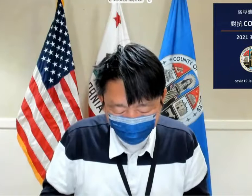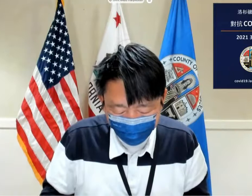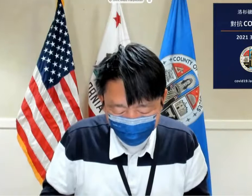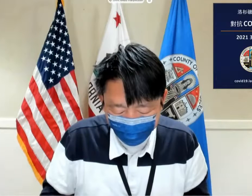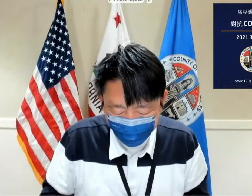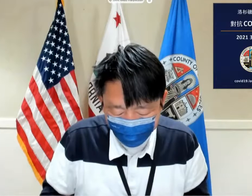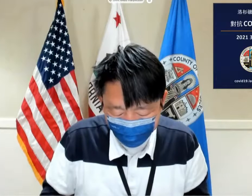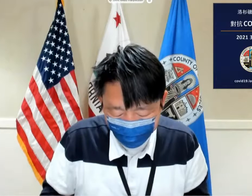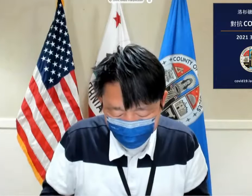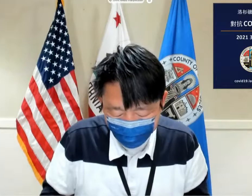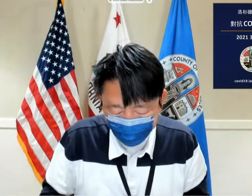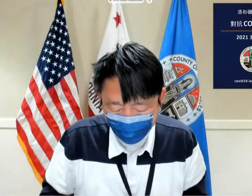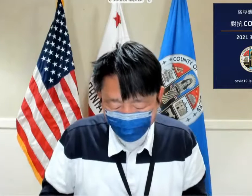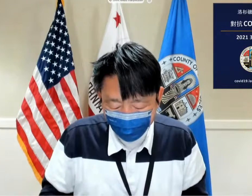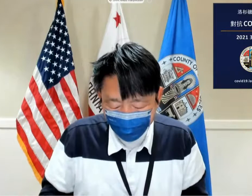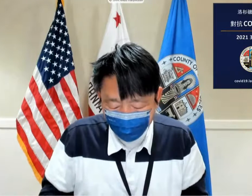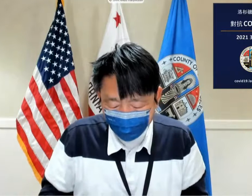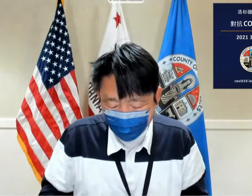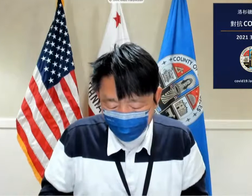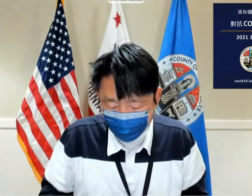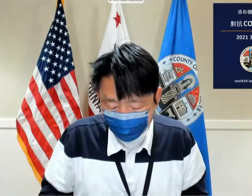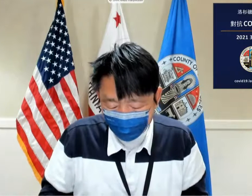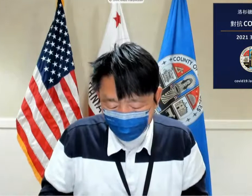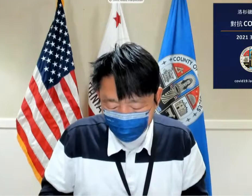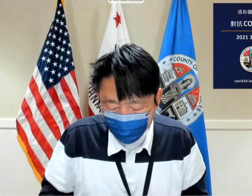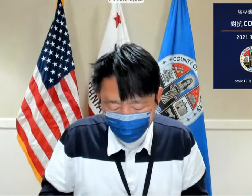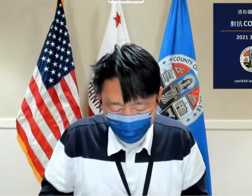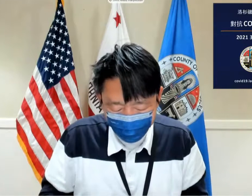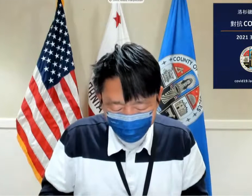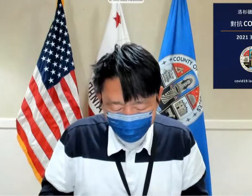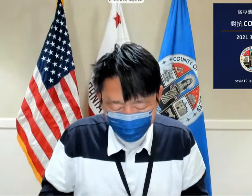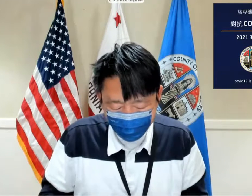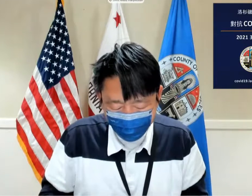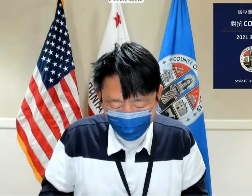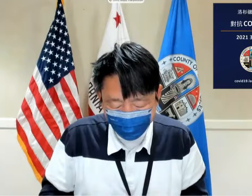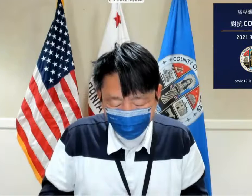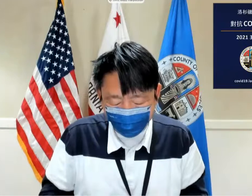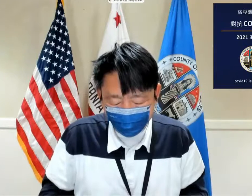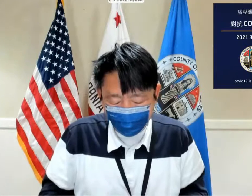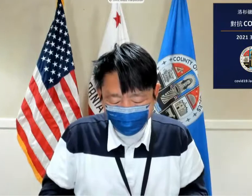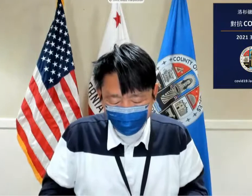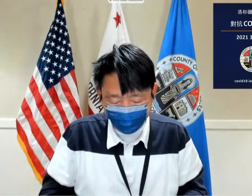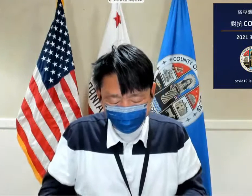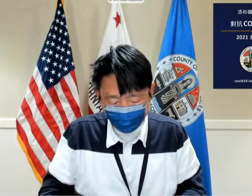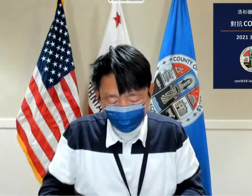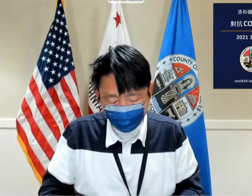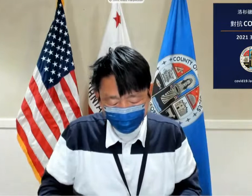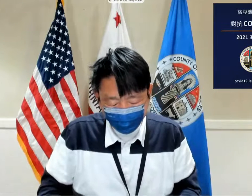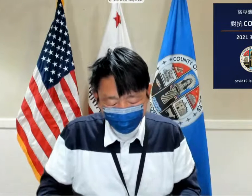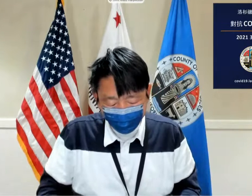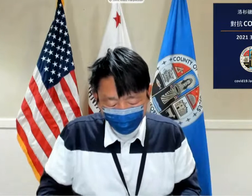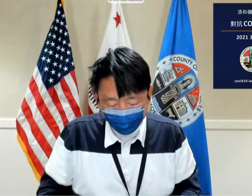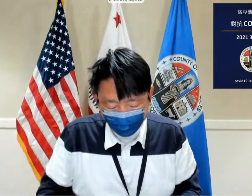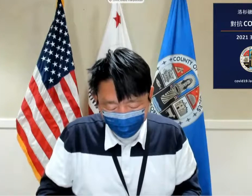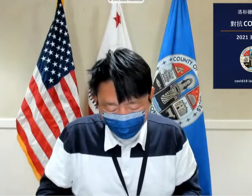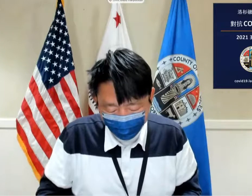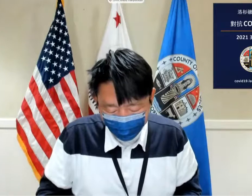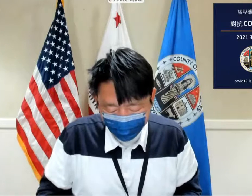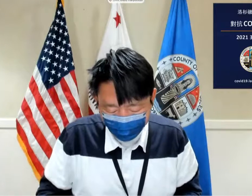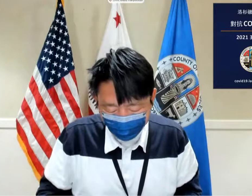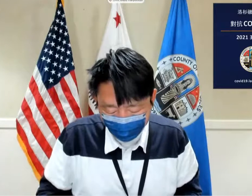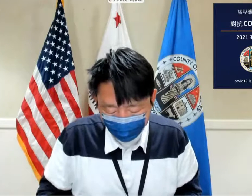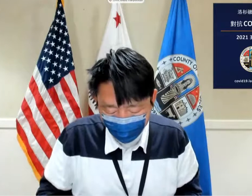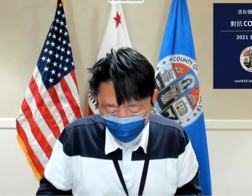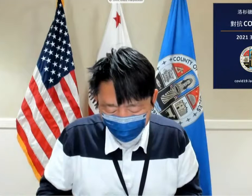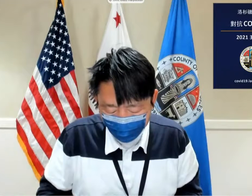了充分利用公共卫生局现有的接种经验及设施，协调疫苗接种。我们的目